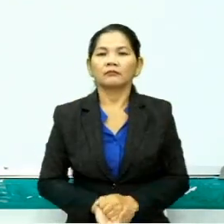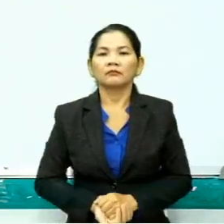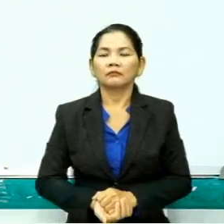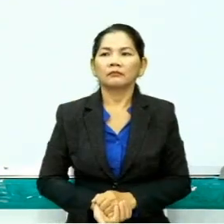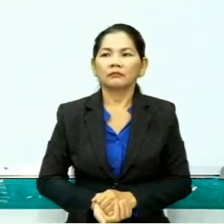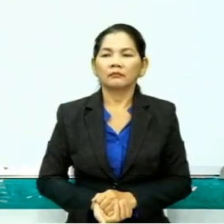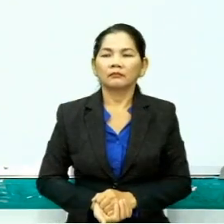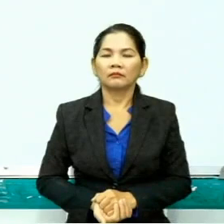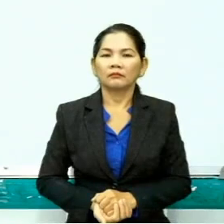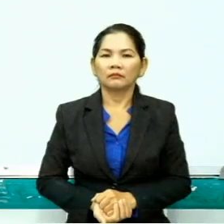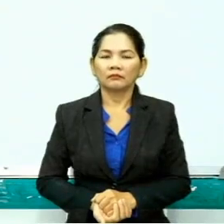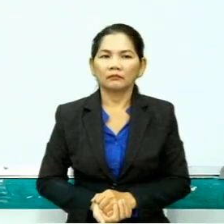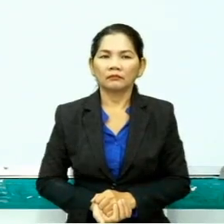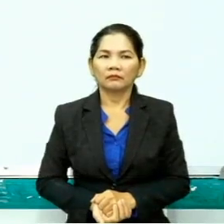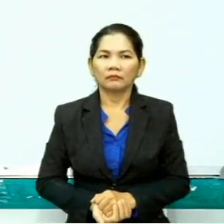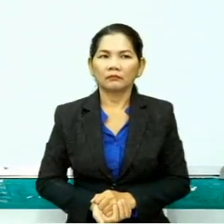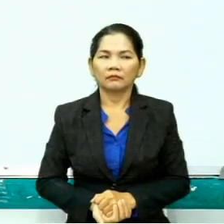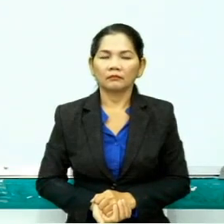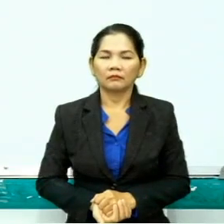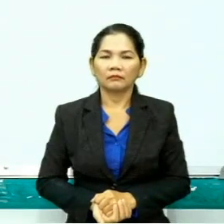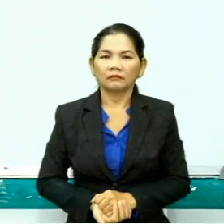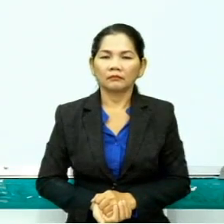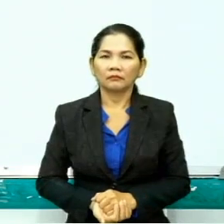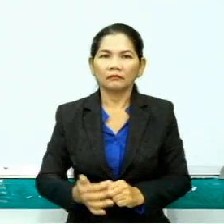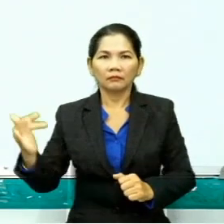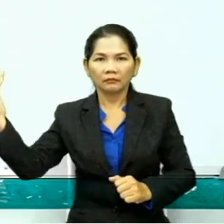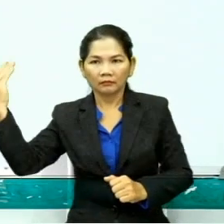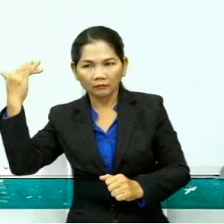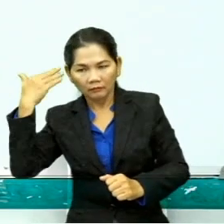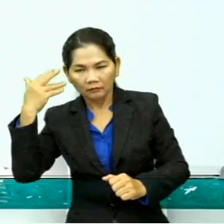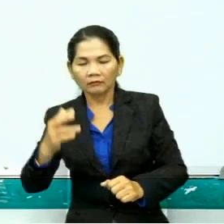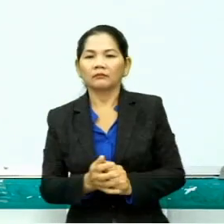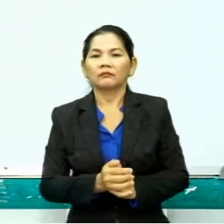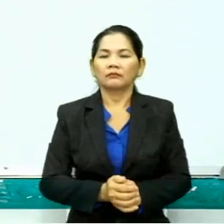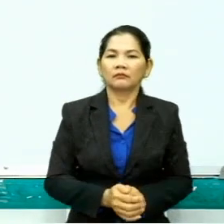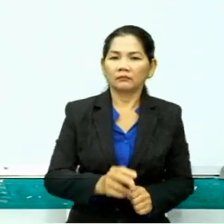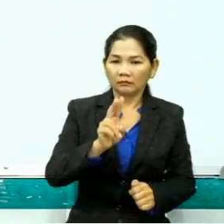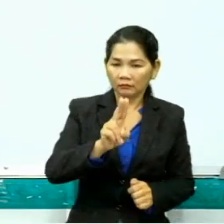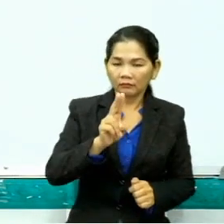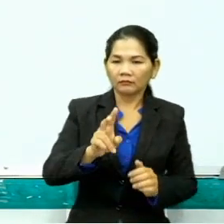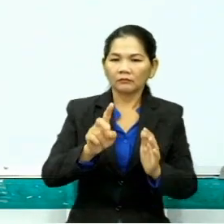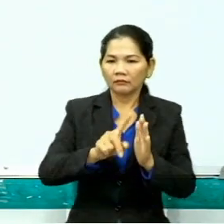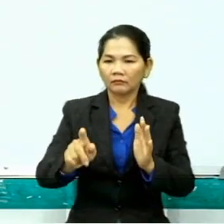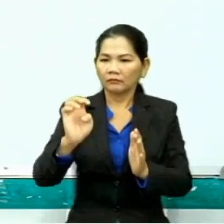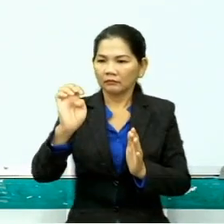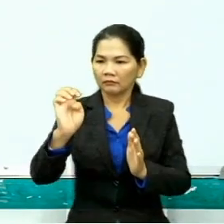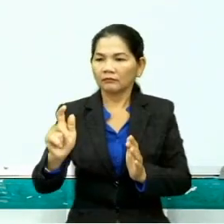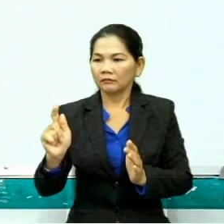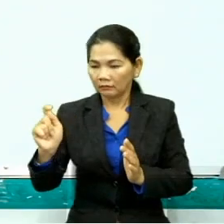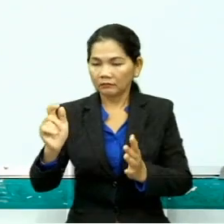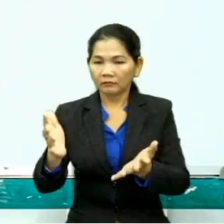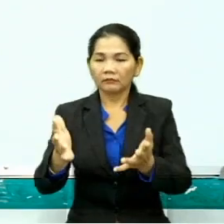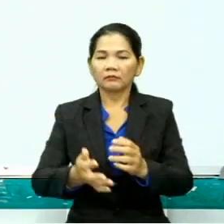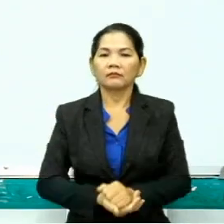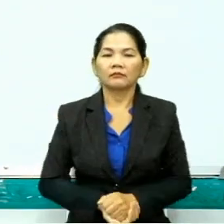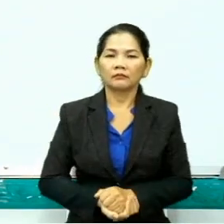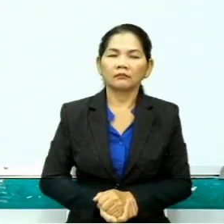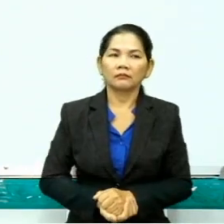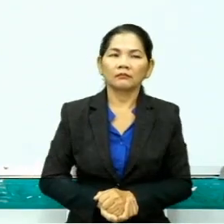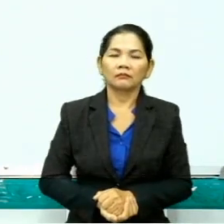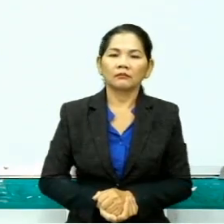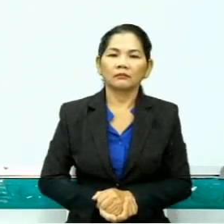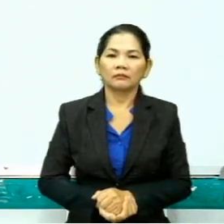cha chúng ta nên bề vậy tiếp đầy nên sâu sâu sâu ó ó nó càng cào ấy nó con á cha cứ nên